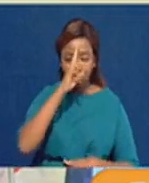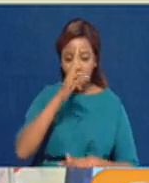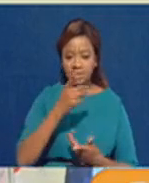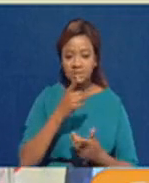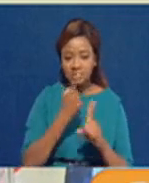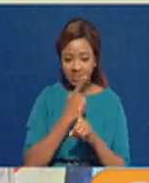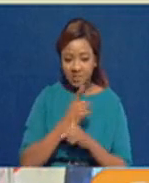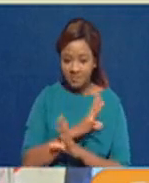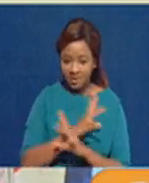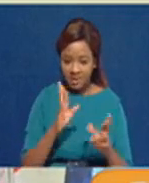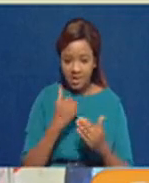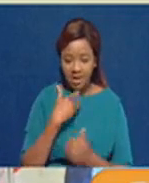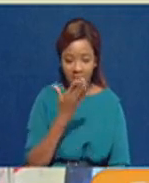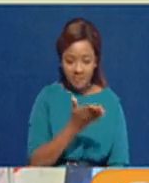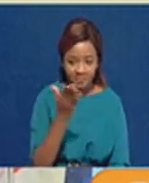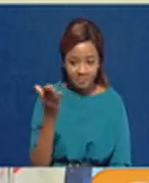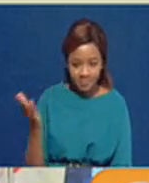nao katika